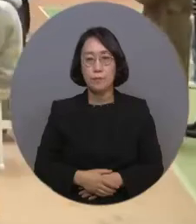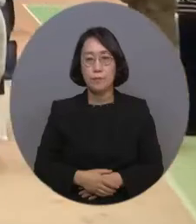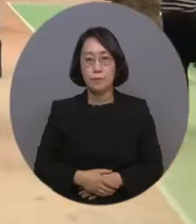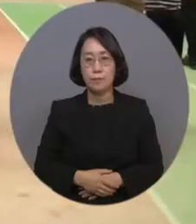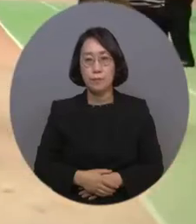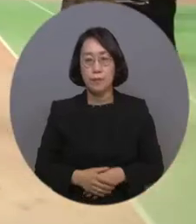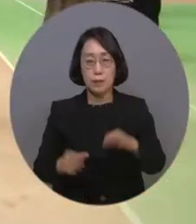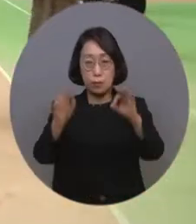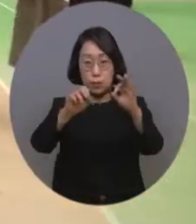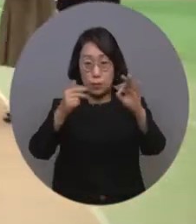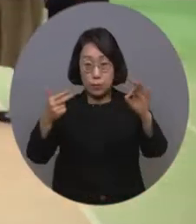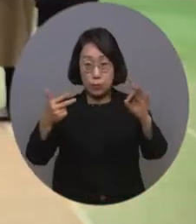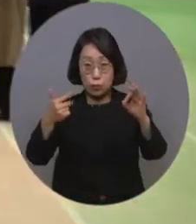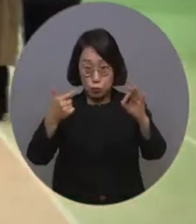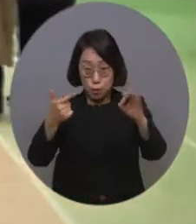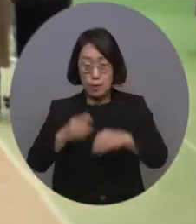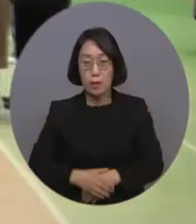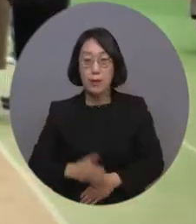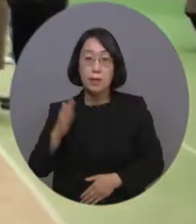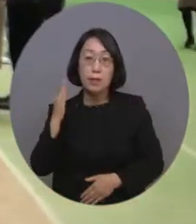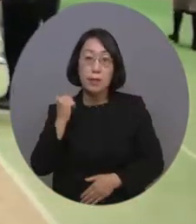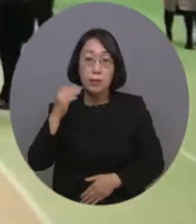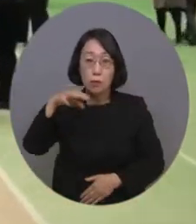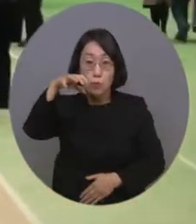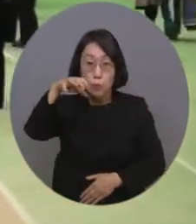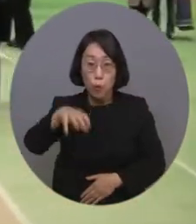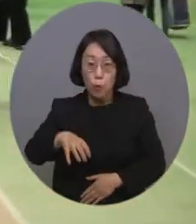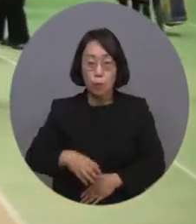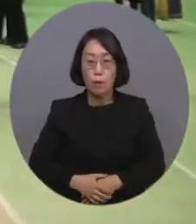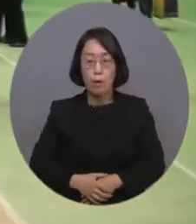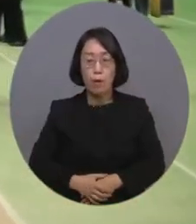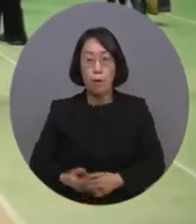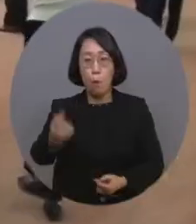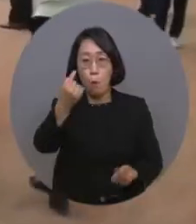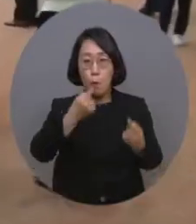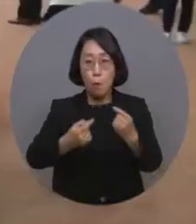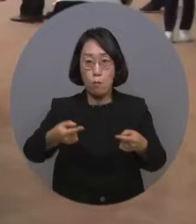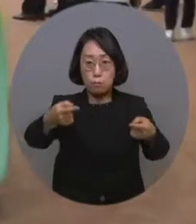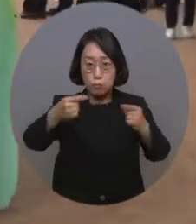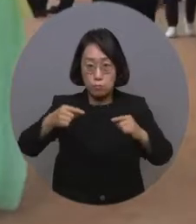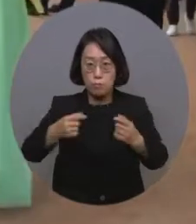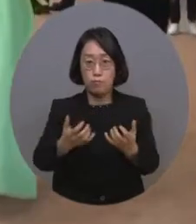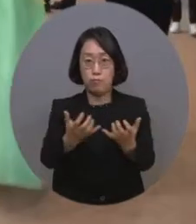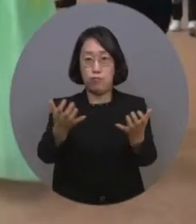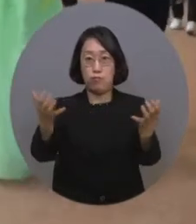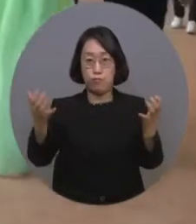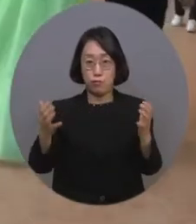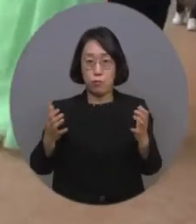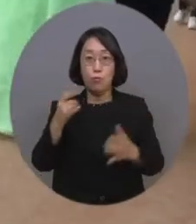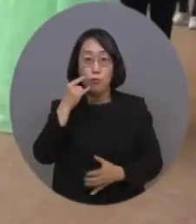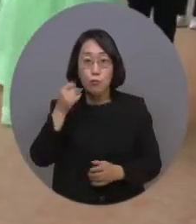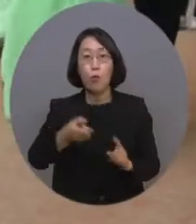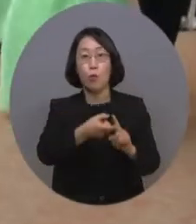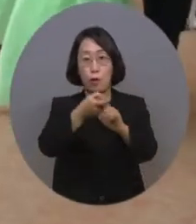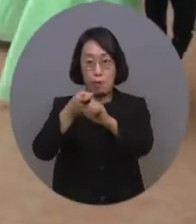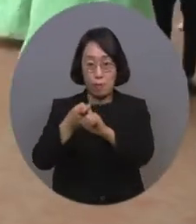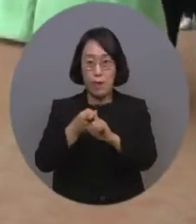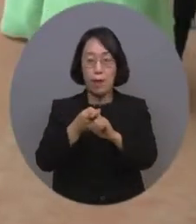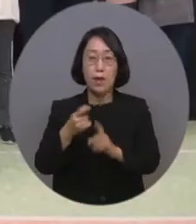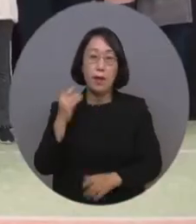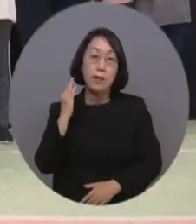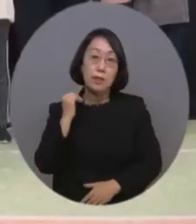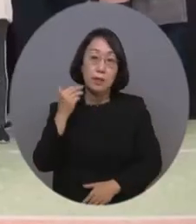지난 26일 의정부시청 다목적실 많은 관람객으로 북적입니다. 경기장애인부모연대 의정부지부가